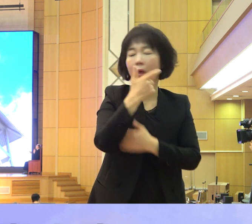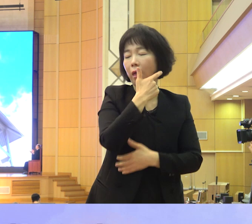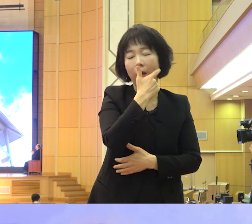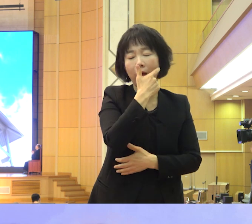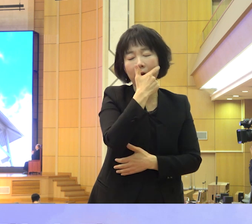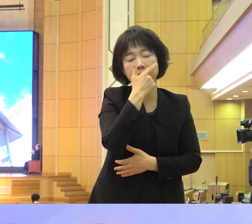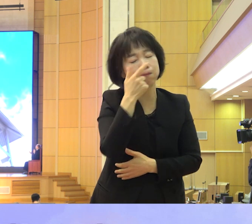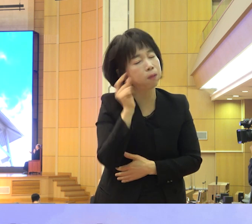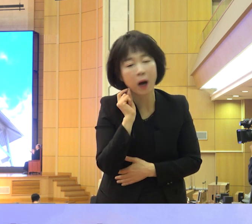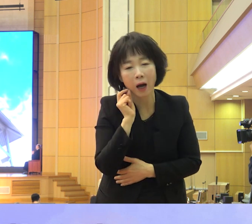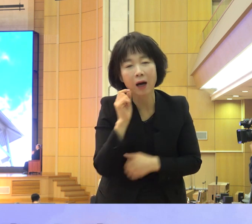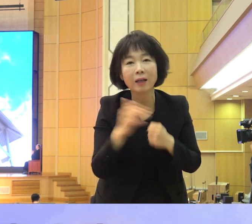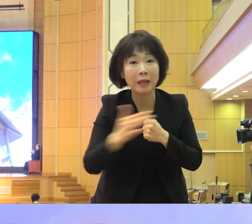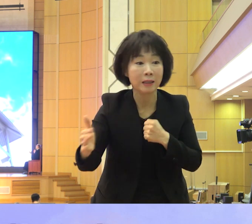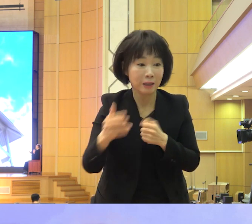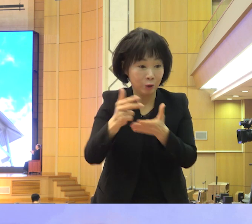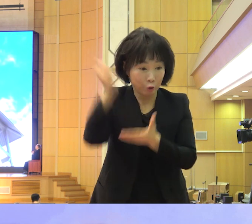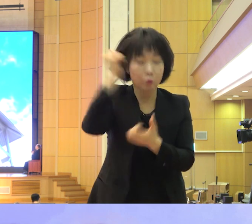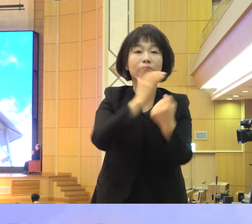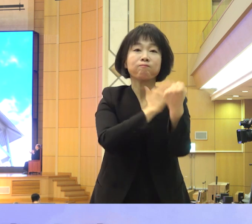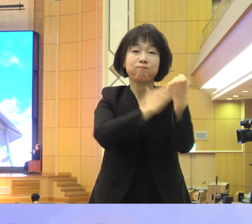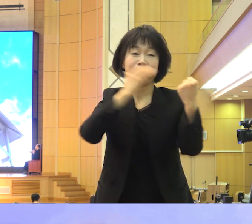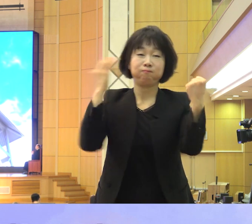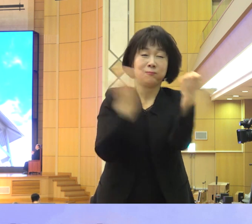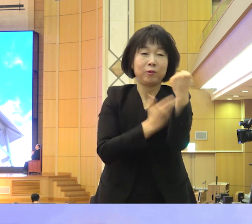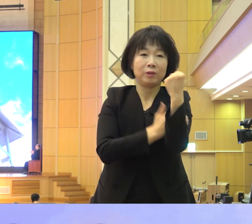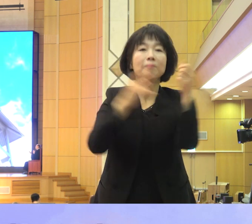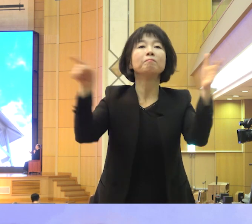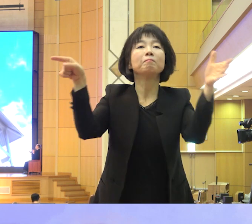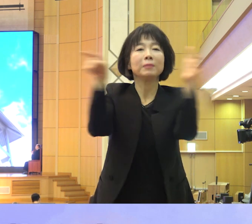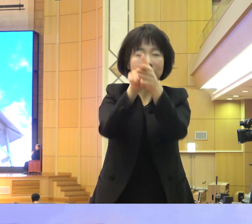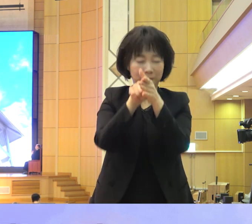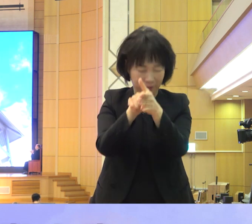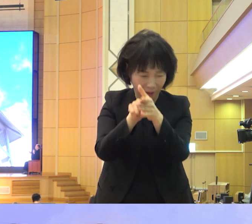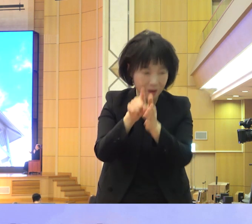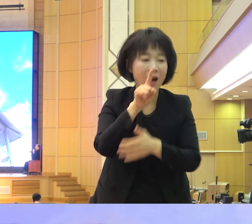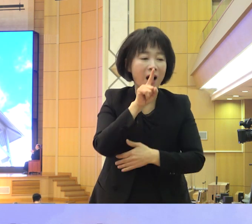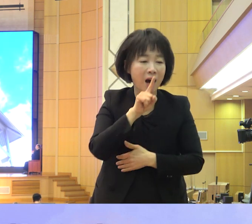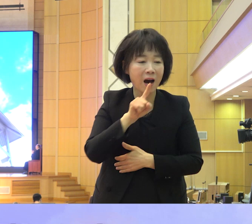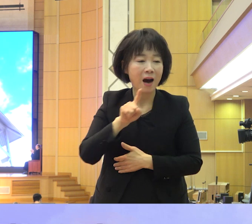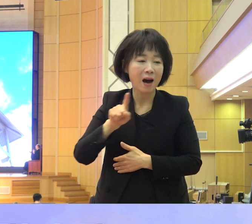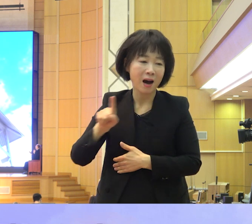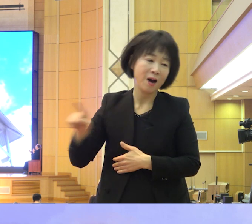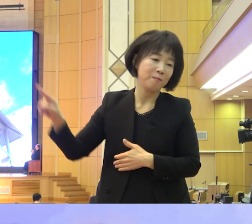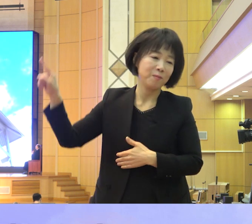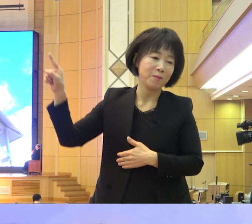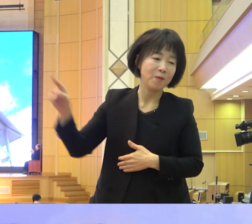힘이 부족하니 주 권능 믿어라.